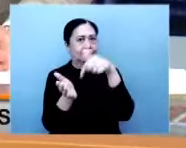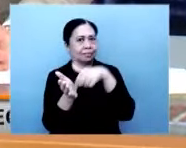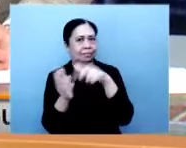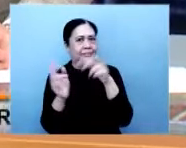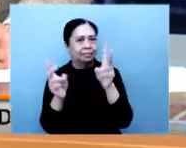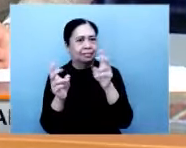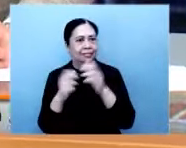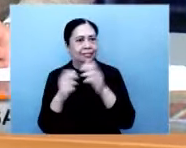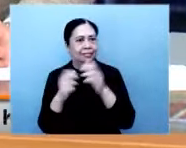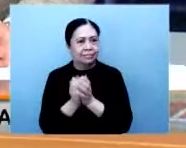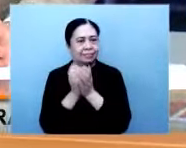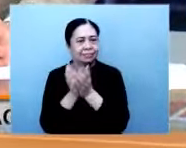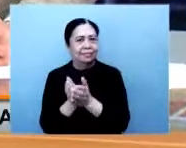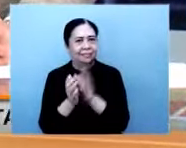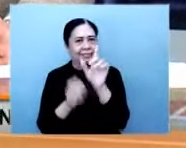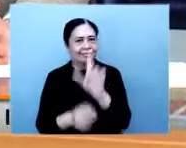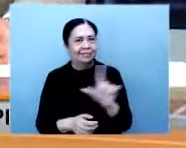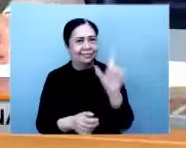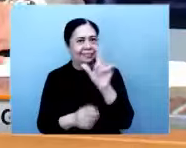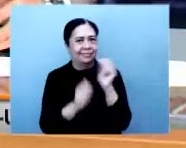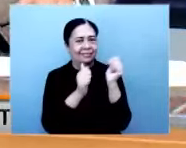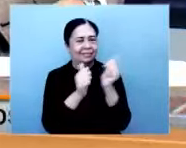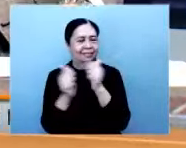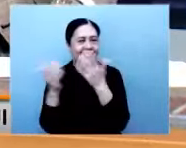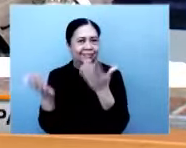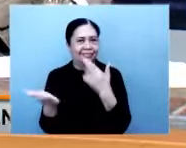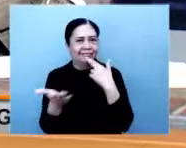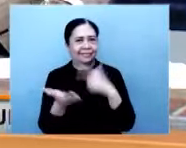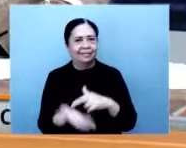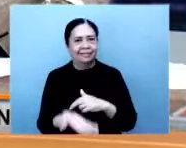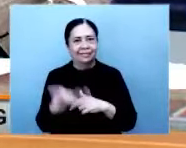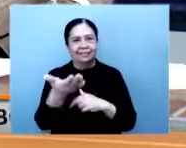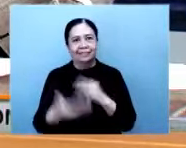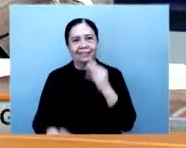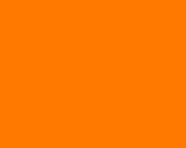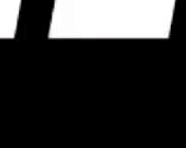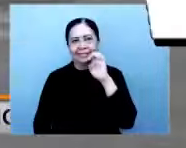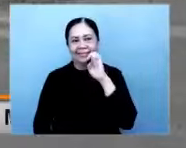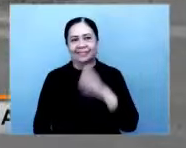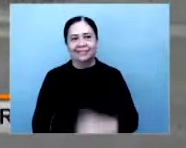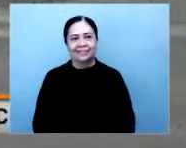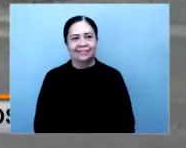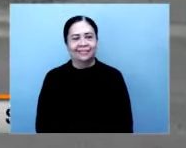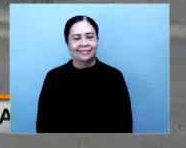ding floating library. Silipin natin yan sa report ni Marian Enriquez.